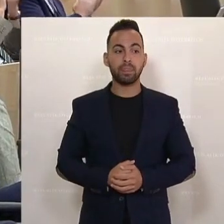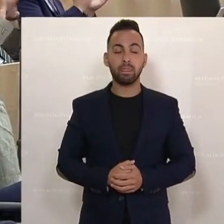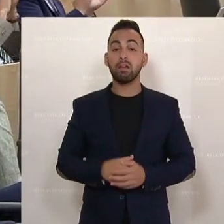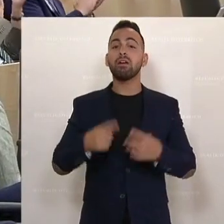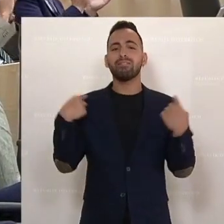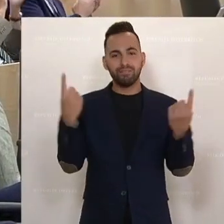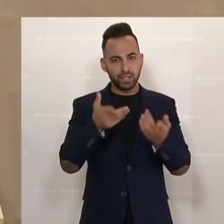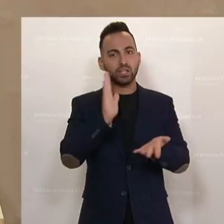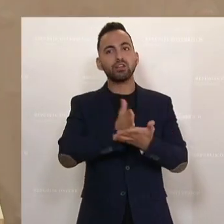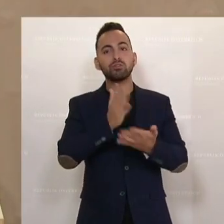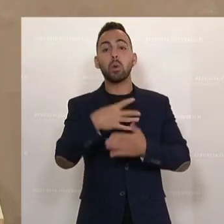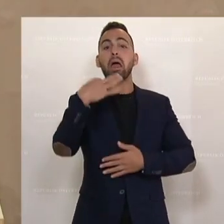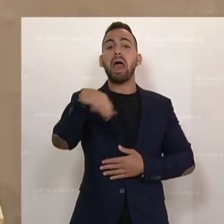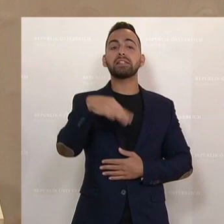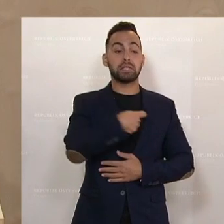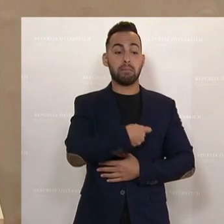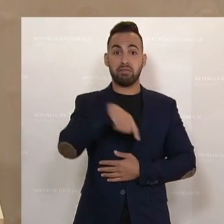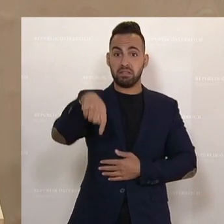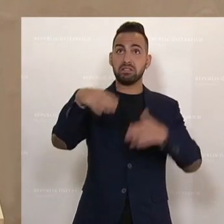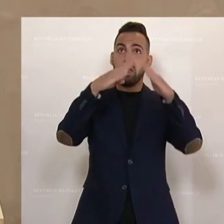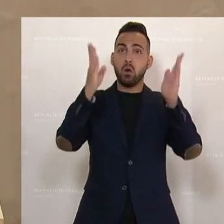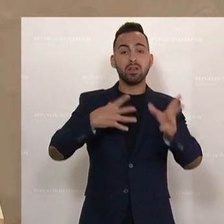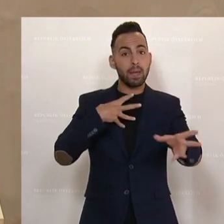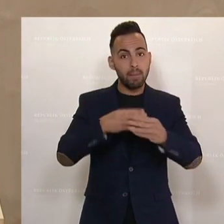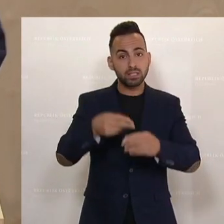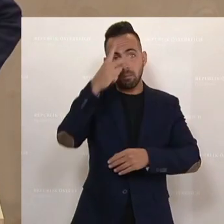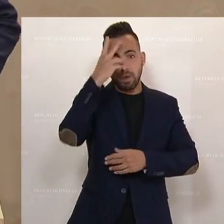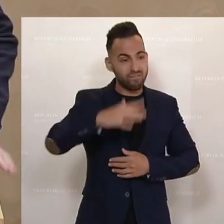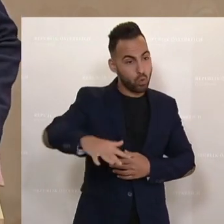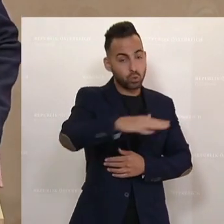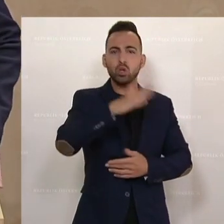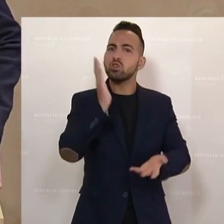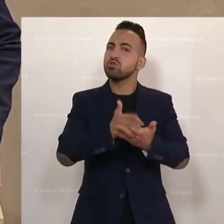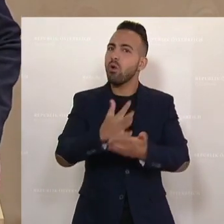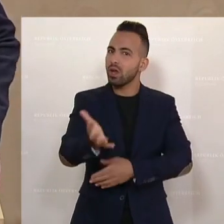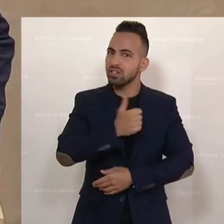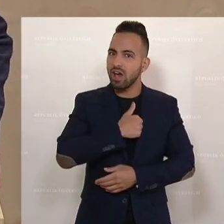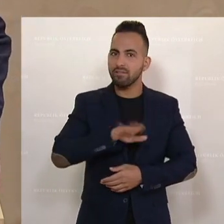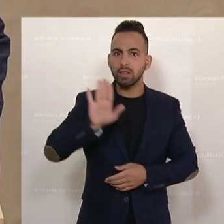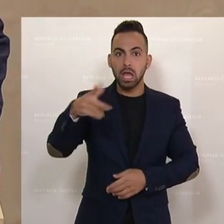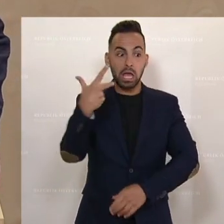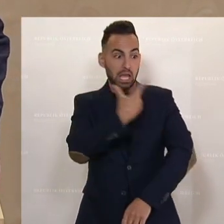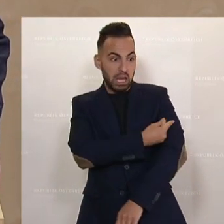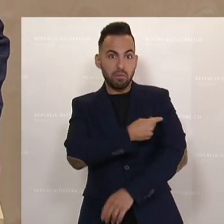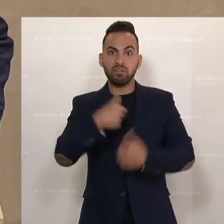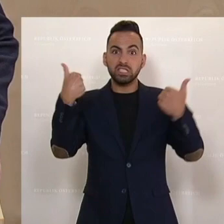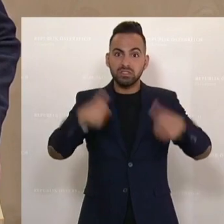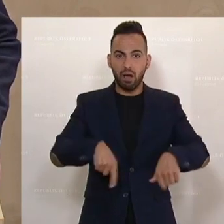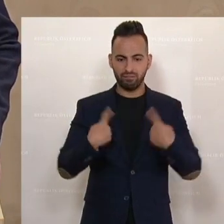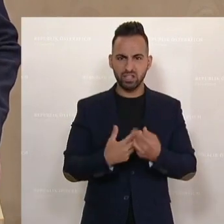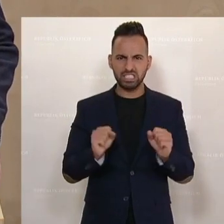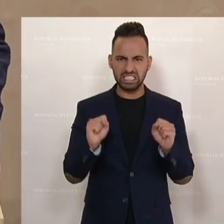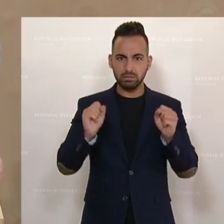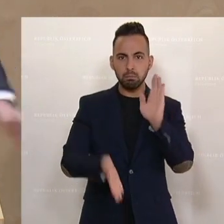Wir haben schon als einzige Partei in diesem Haus gemeinsam mit der Bevölkerung geschafft, dass wir ihren Impfzwang zu Fall bringen.